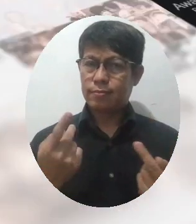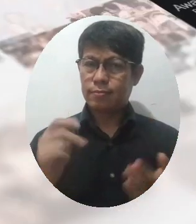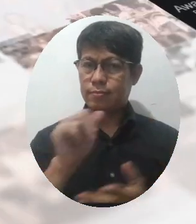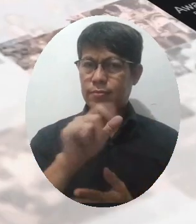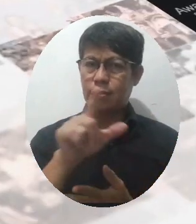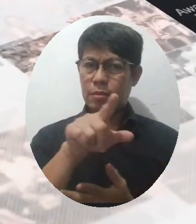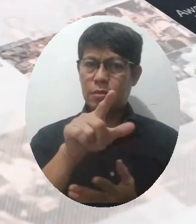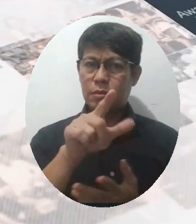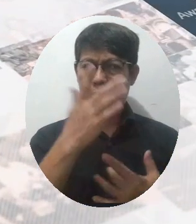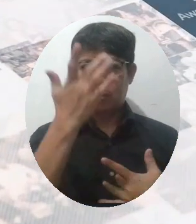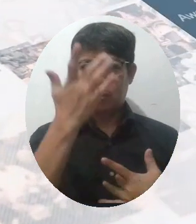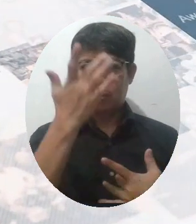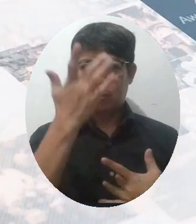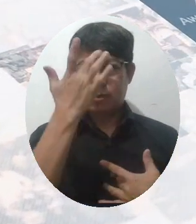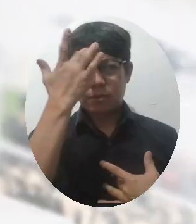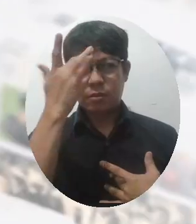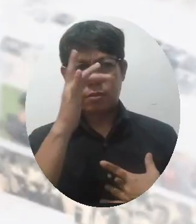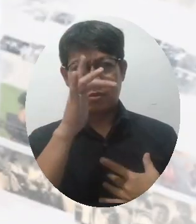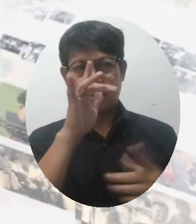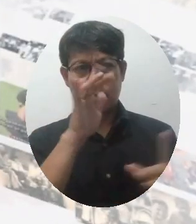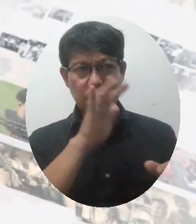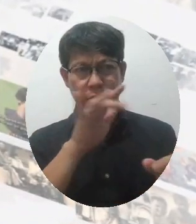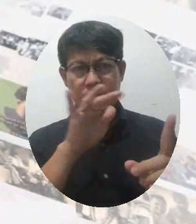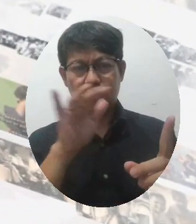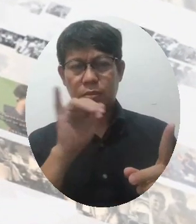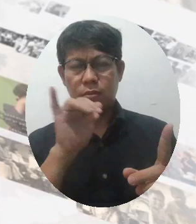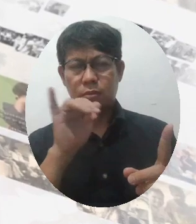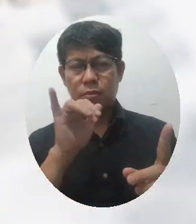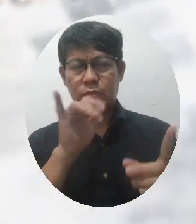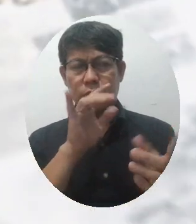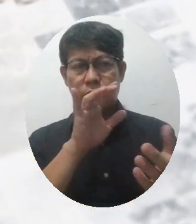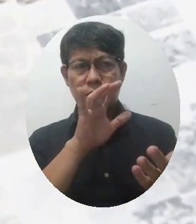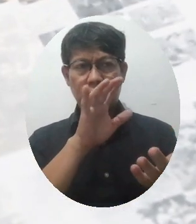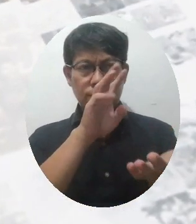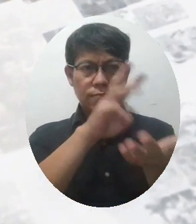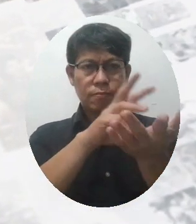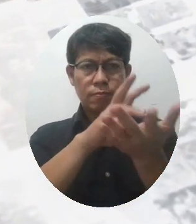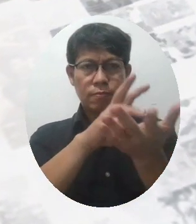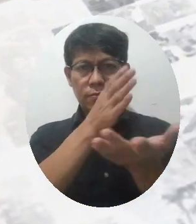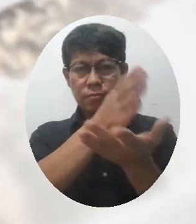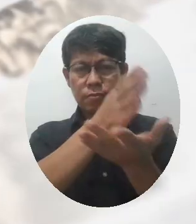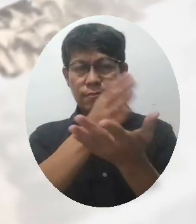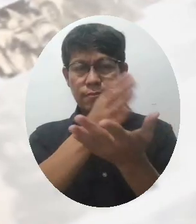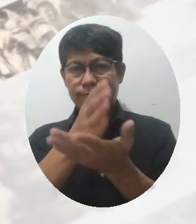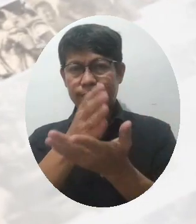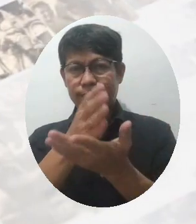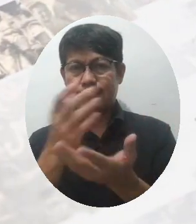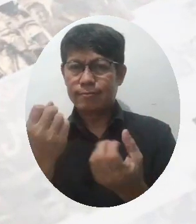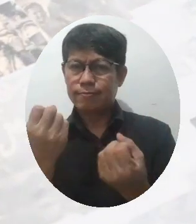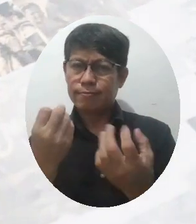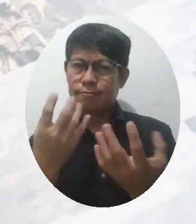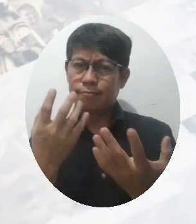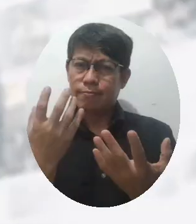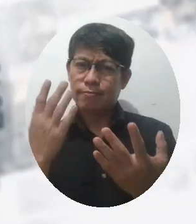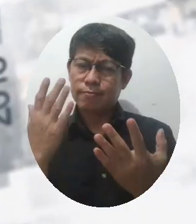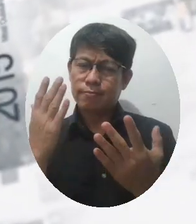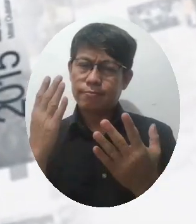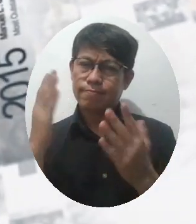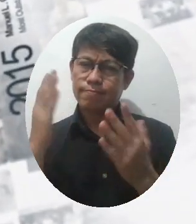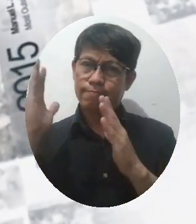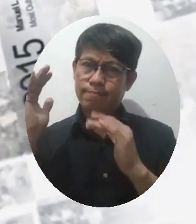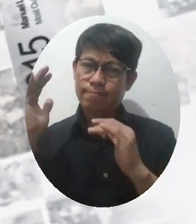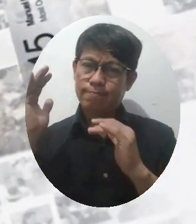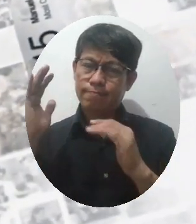nangangailangan. Ang mga pasyenteng aming nakikita, ang mga lugar na aming nabibisita, ay puno pa rin ng